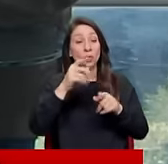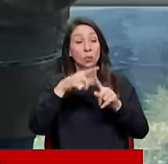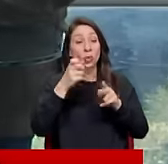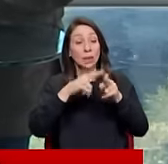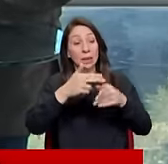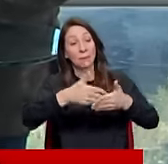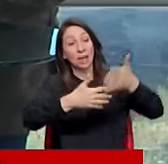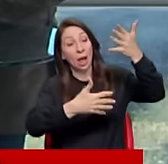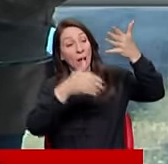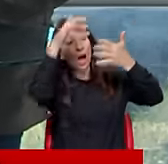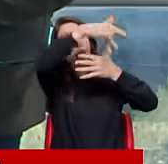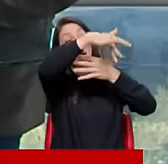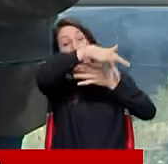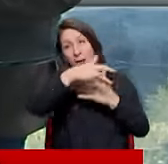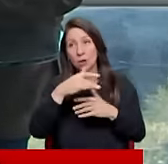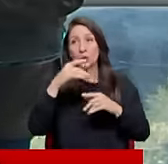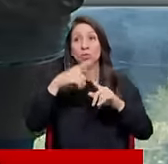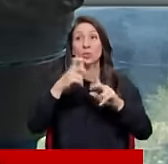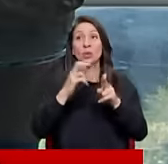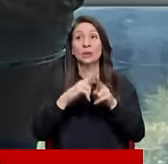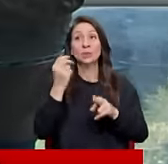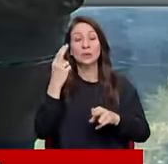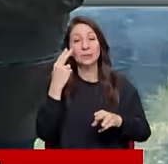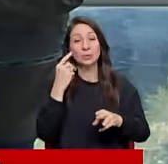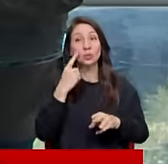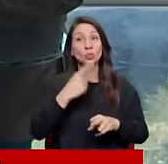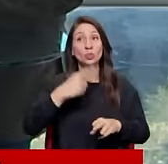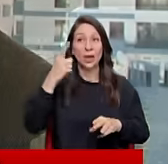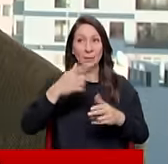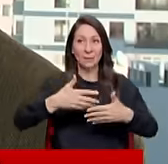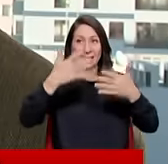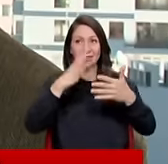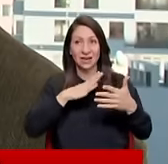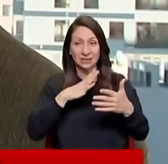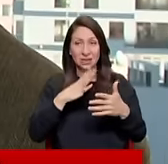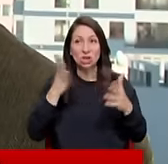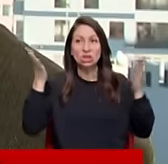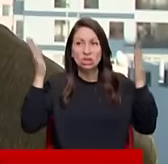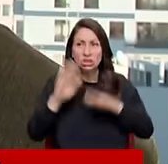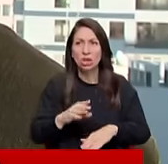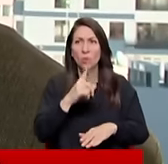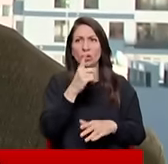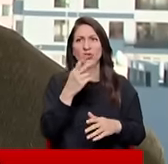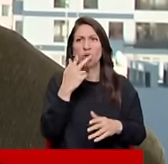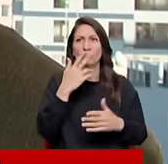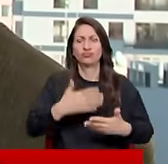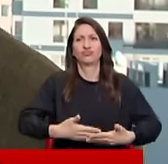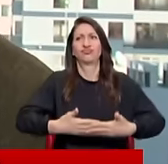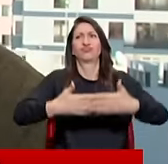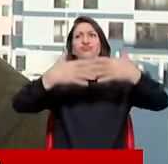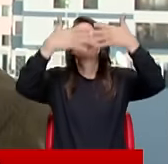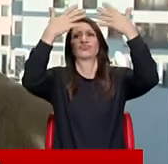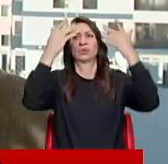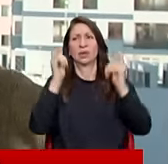TÜİK'in binasından. Evet. Yani mesela TÜİK'te çok mütevazı bir Cumhuriyet binası vardı burada. Doğru. Yıktılar, böyle bir cam